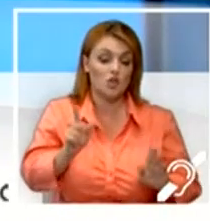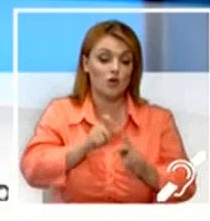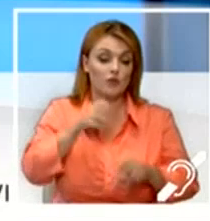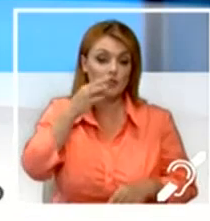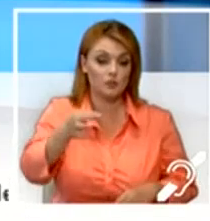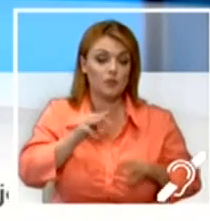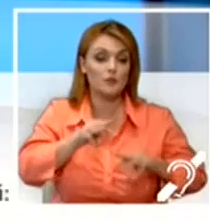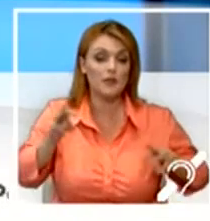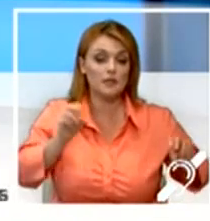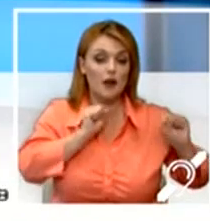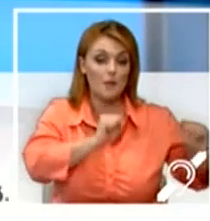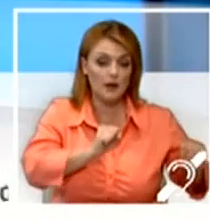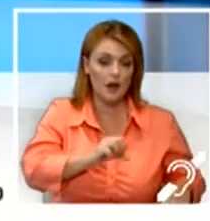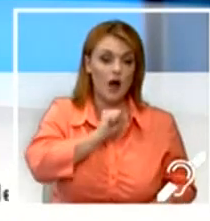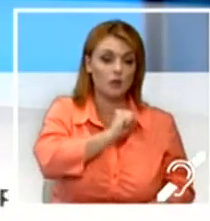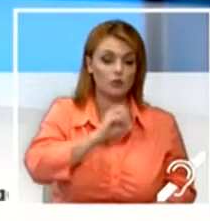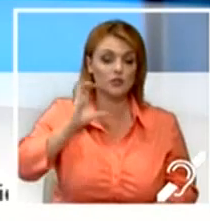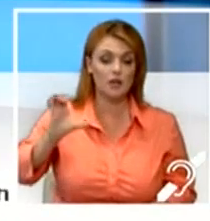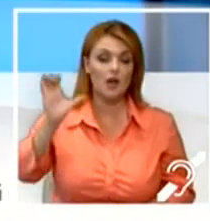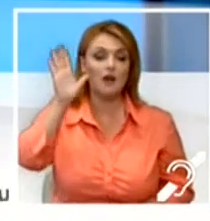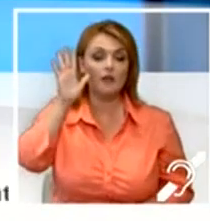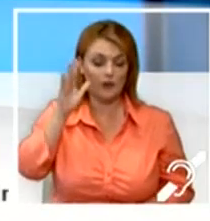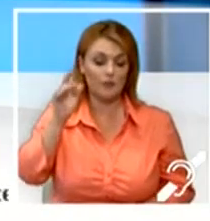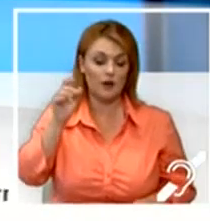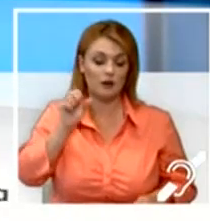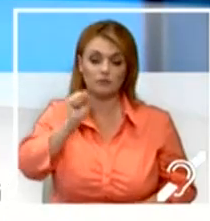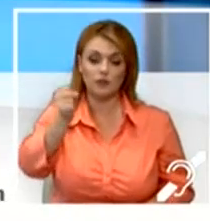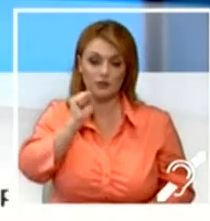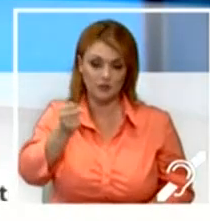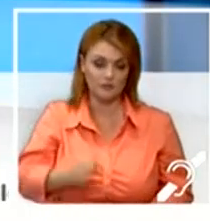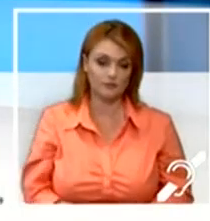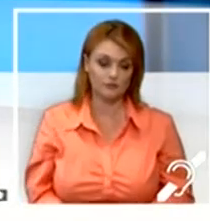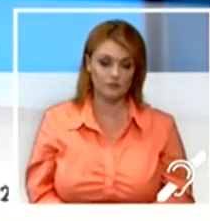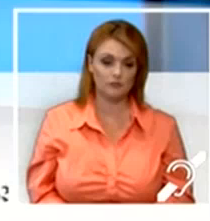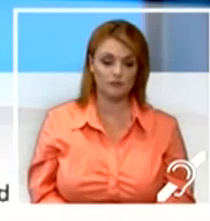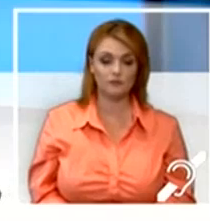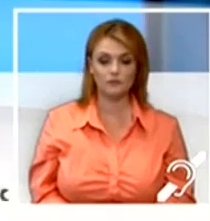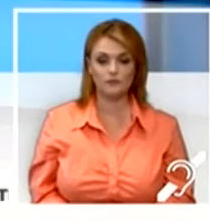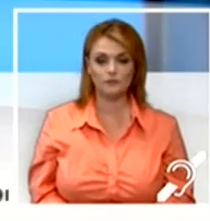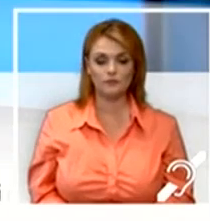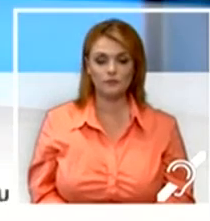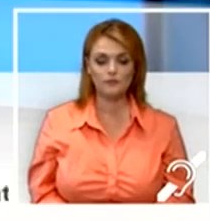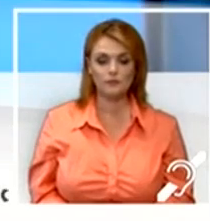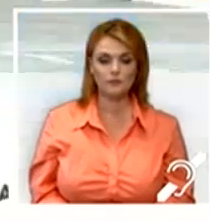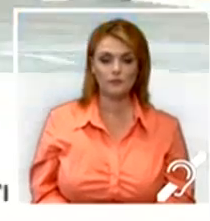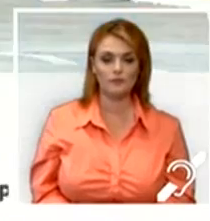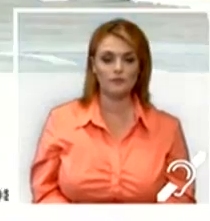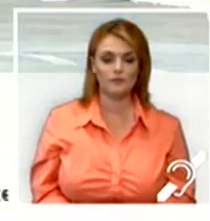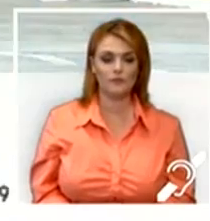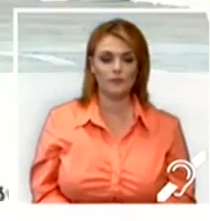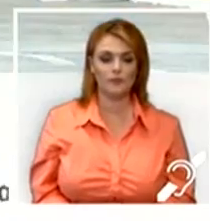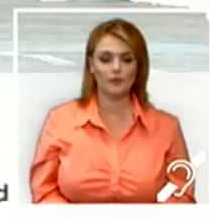făcute de ministrul apărării Anatolie Nosati într-un interviu oferit în exclusivitate postului nostru de televiziune.